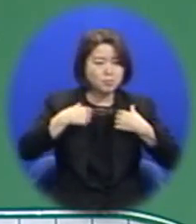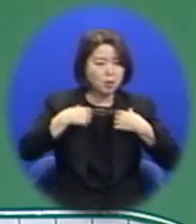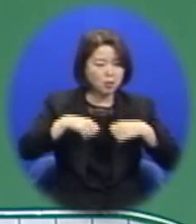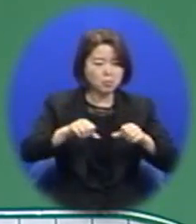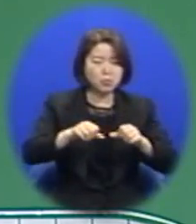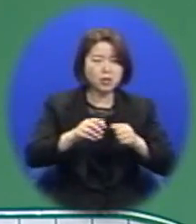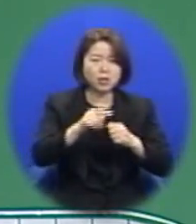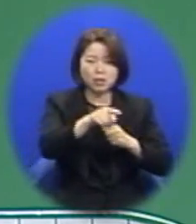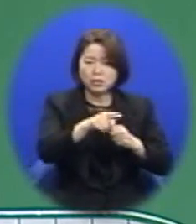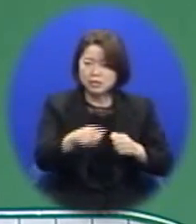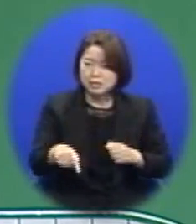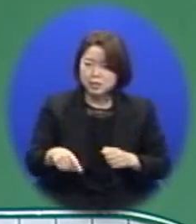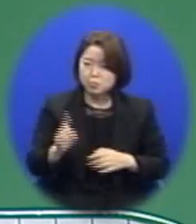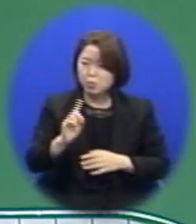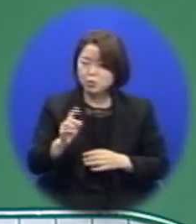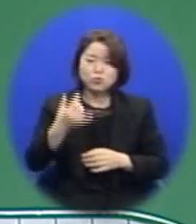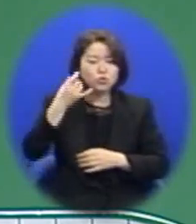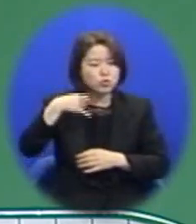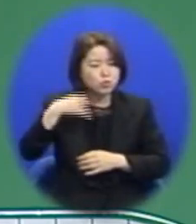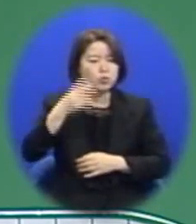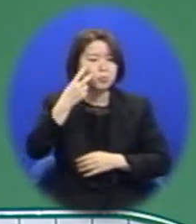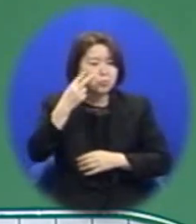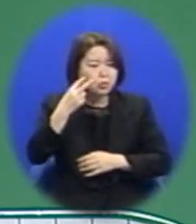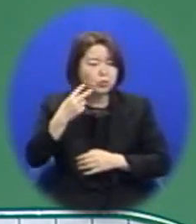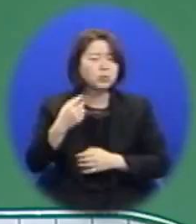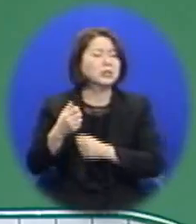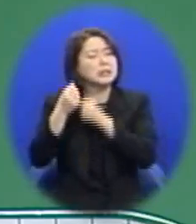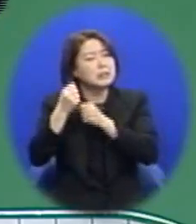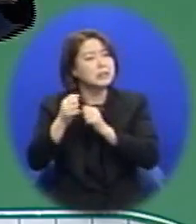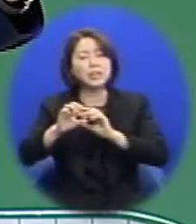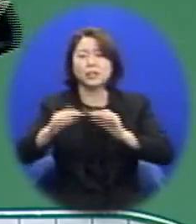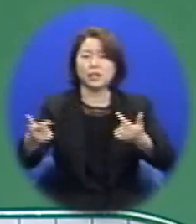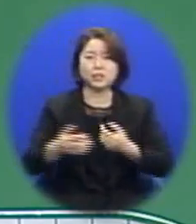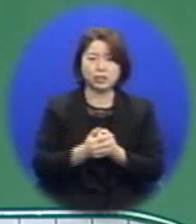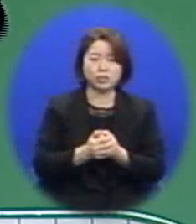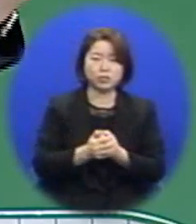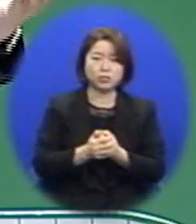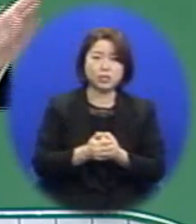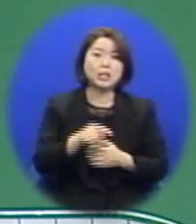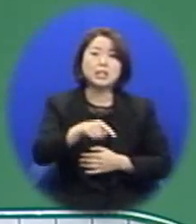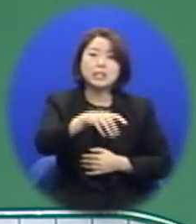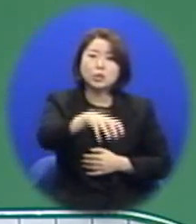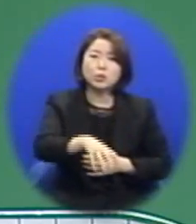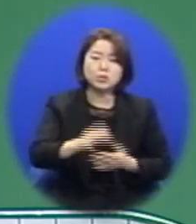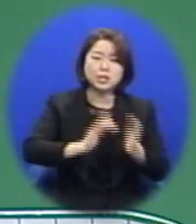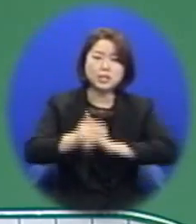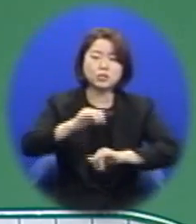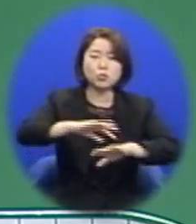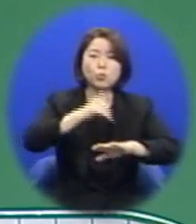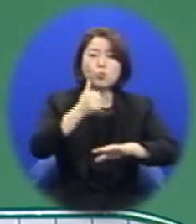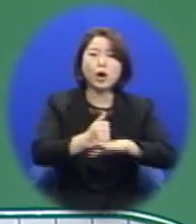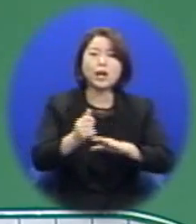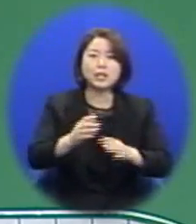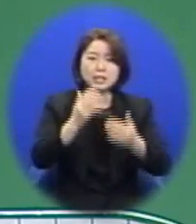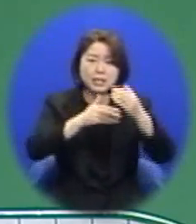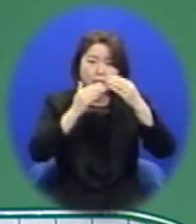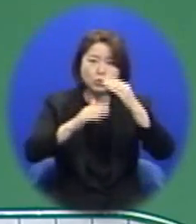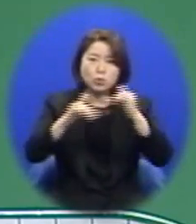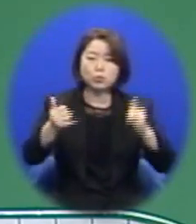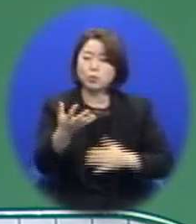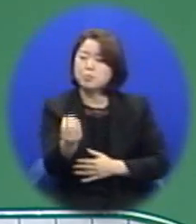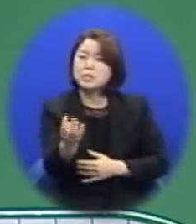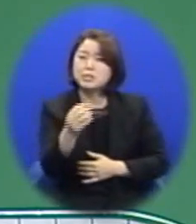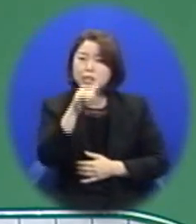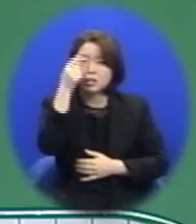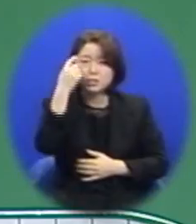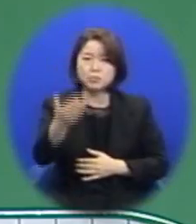아닙니다. 도대체 이 땅에 예수님이 왕이신 성도가 몇 사람이나 있느냐는, 주님 제가 그